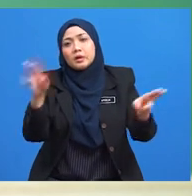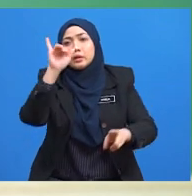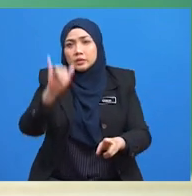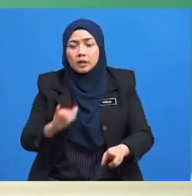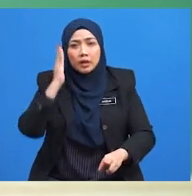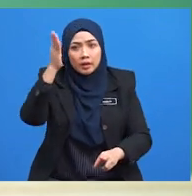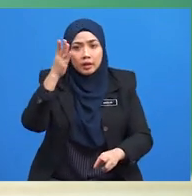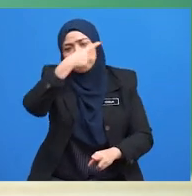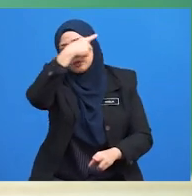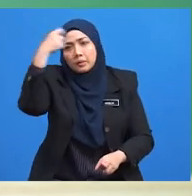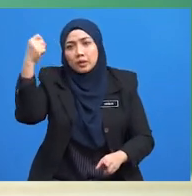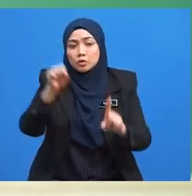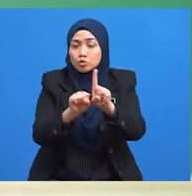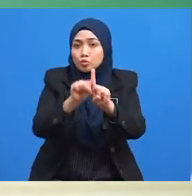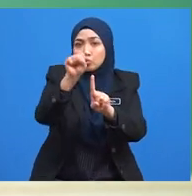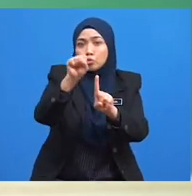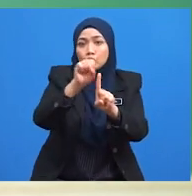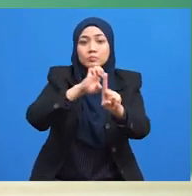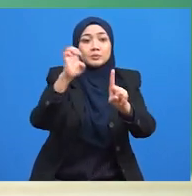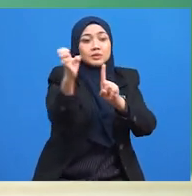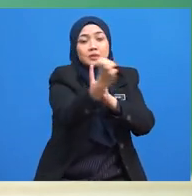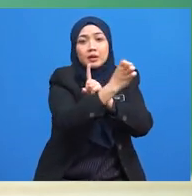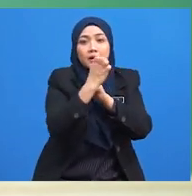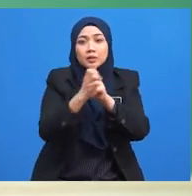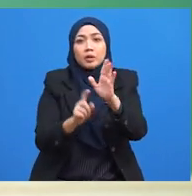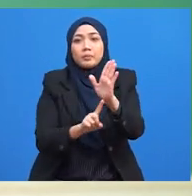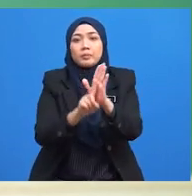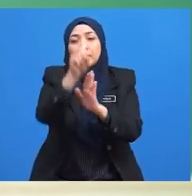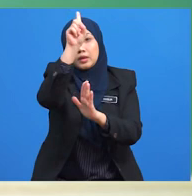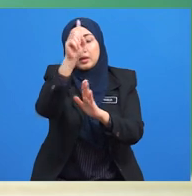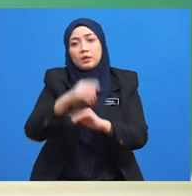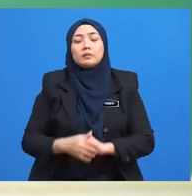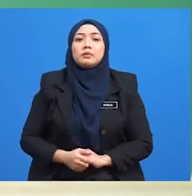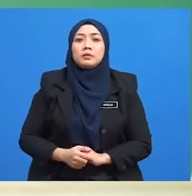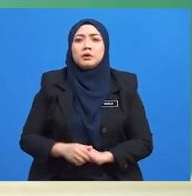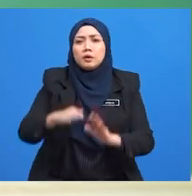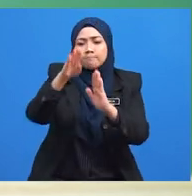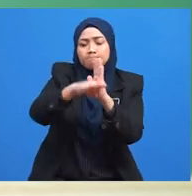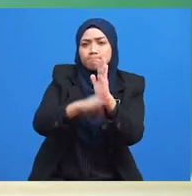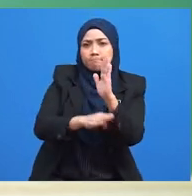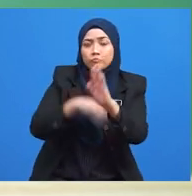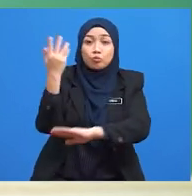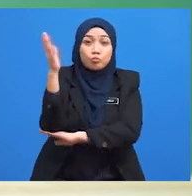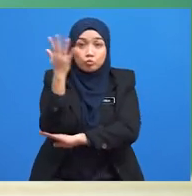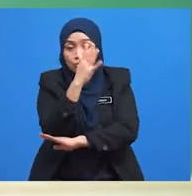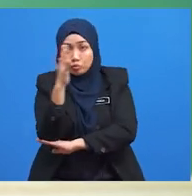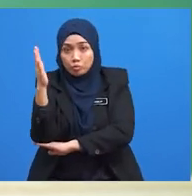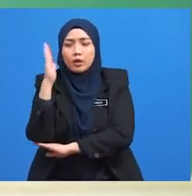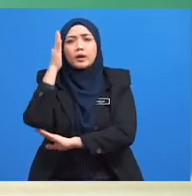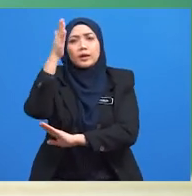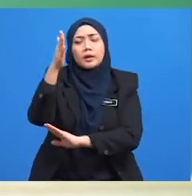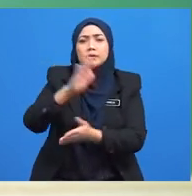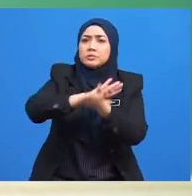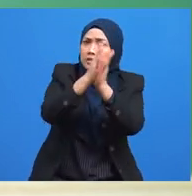akan menyebabkan suhu persekitaran meningkat. Kekurangan tumbuh-tumbuhan akan menyebabkan